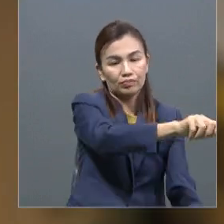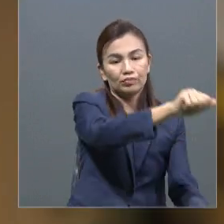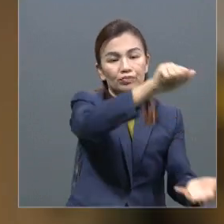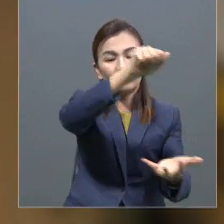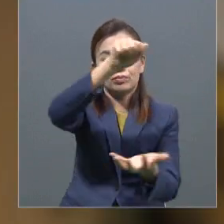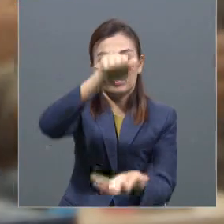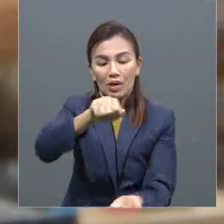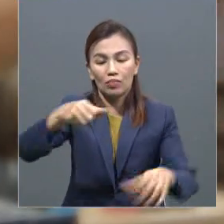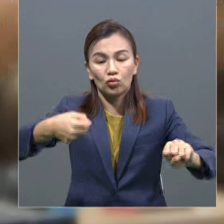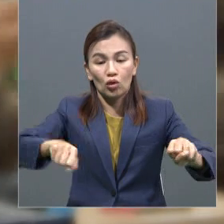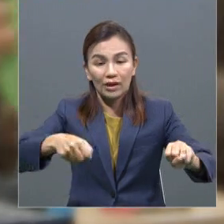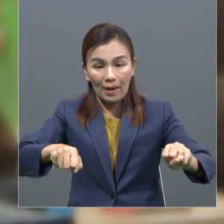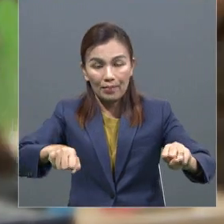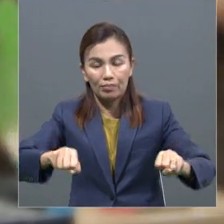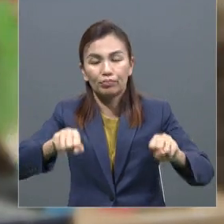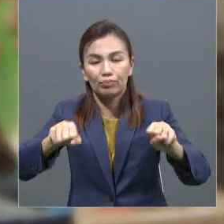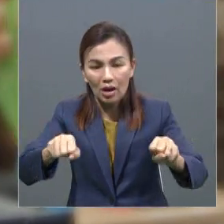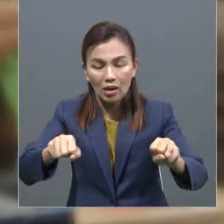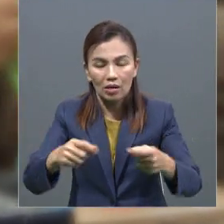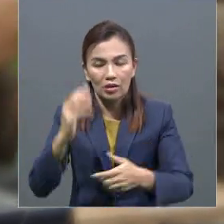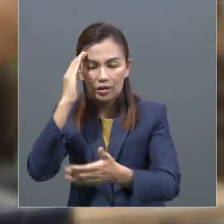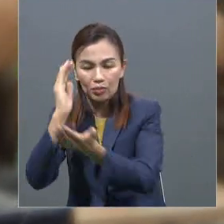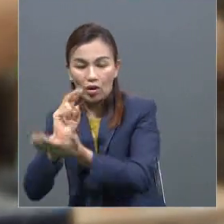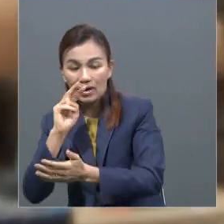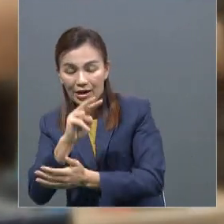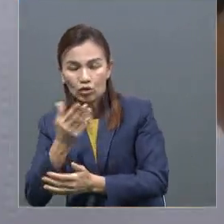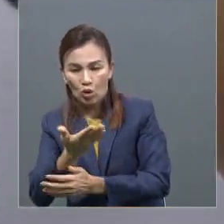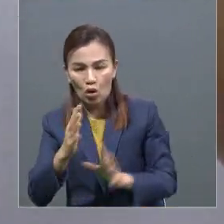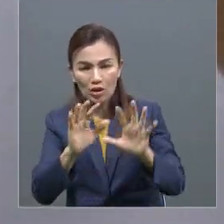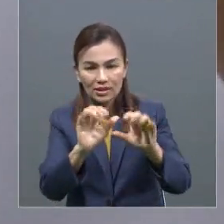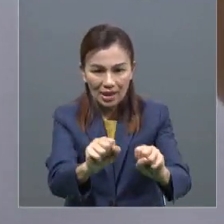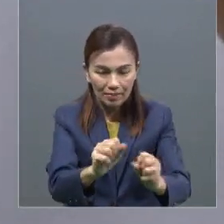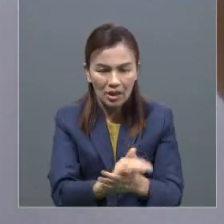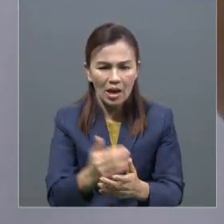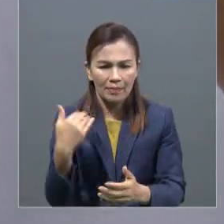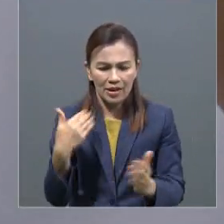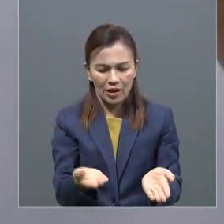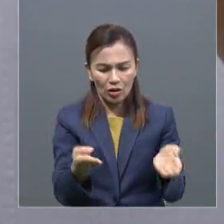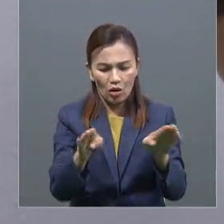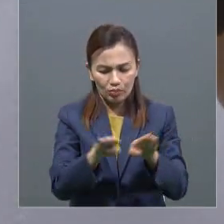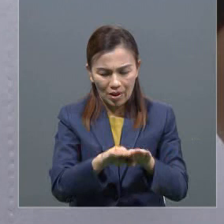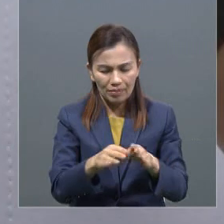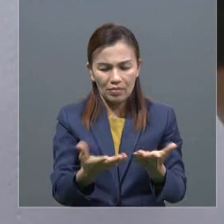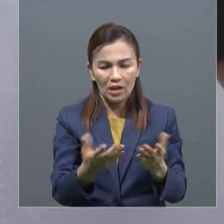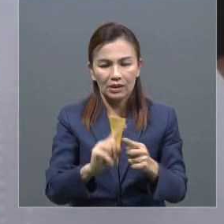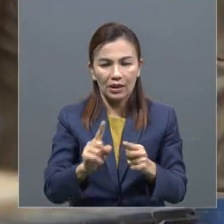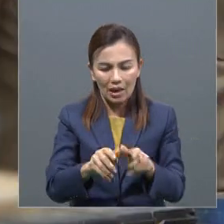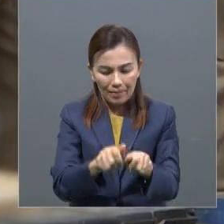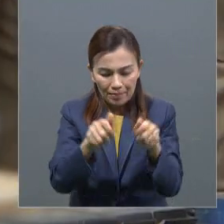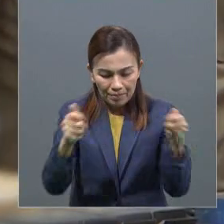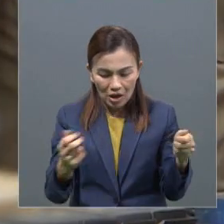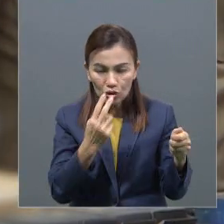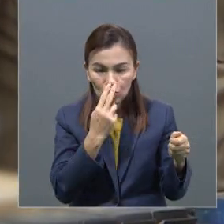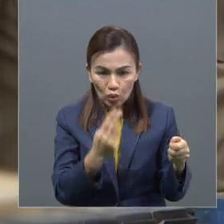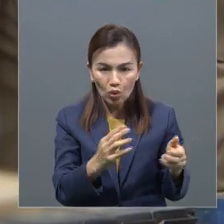ขับเจ้าหน้าที่เห็นก็เลยแสดงตัวขอเข้าตรวจค้นนะคะปรากฏว่าเจอกล่องพัสดุหลายใบแล้วข้างในมีบุหรี่ไฟฟ้ามี